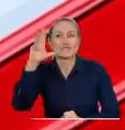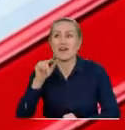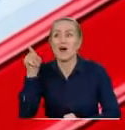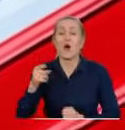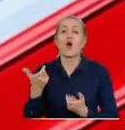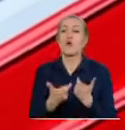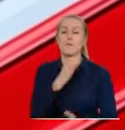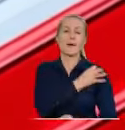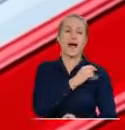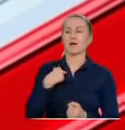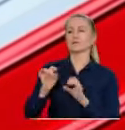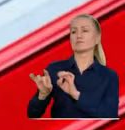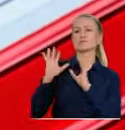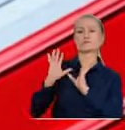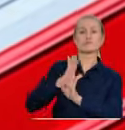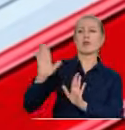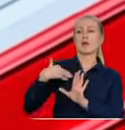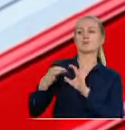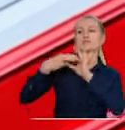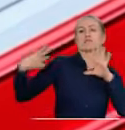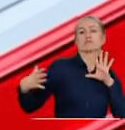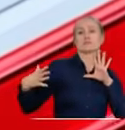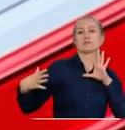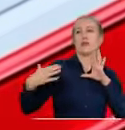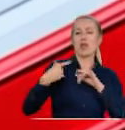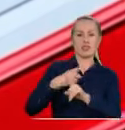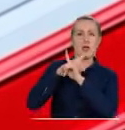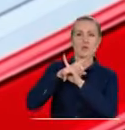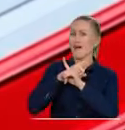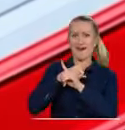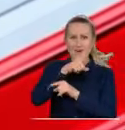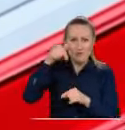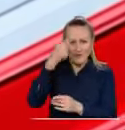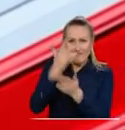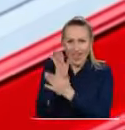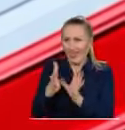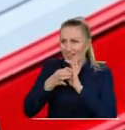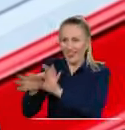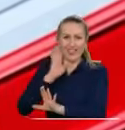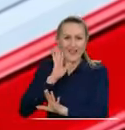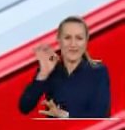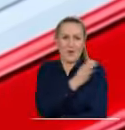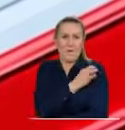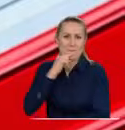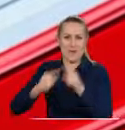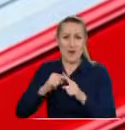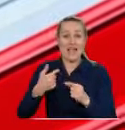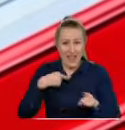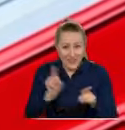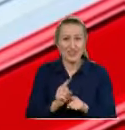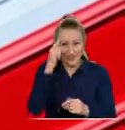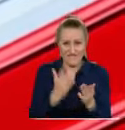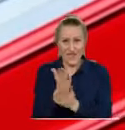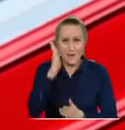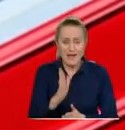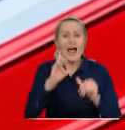swoje partyjne logotypy, no to przecież nadal będą musieli pozostać wierni swoim politycznym rodzinom. Ja też pozostanę wierny